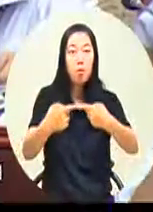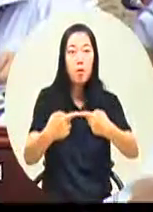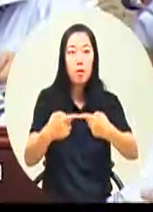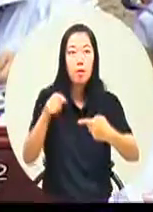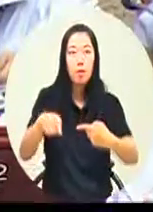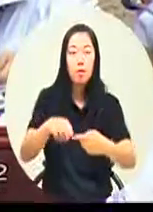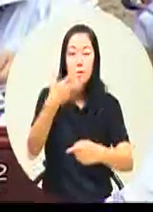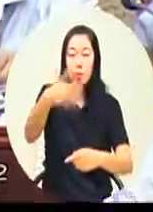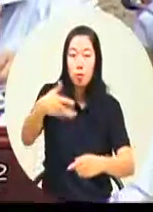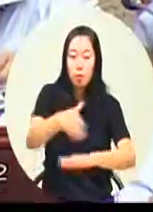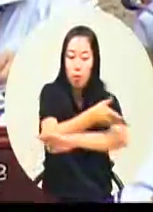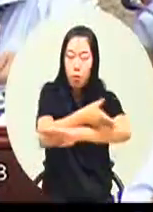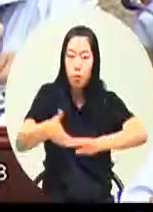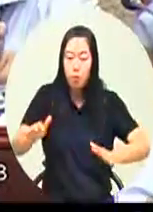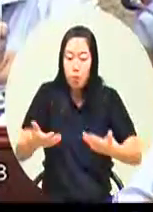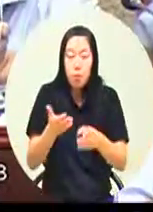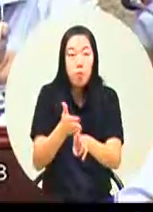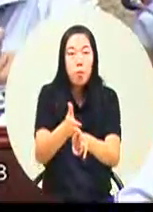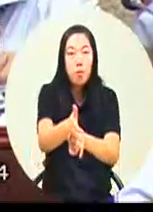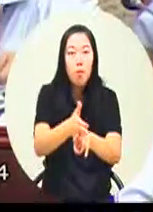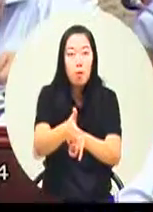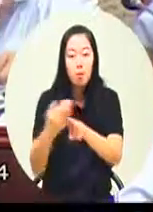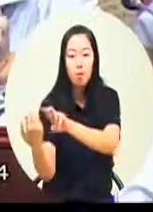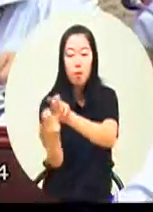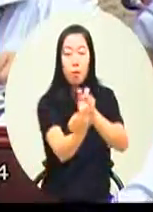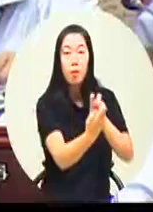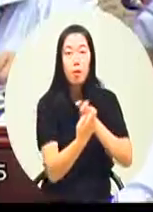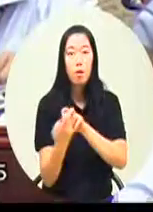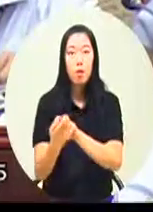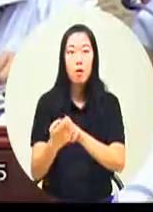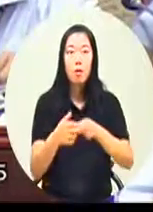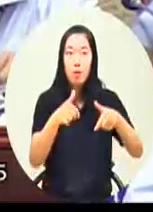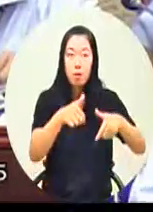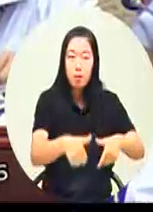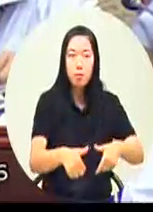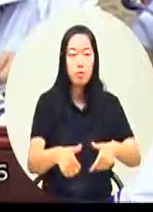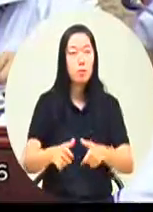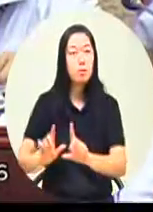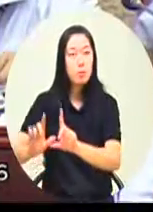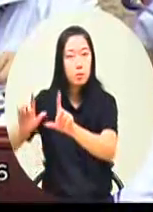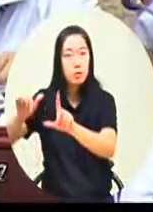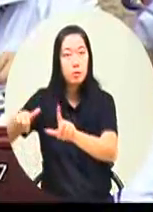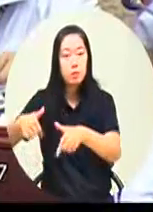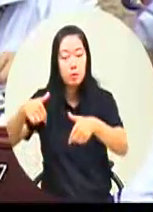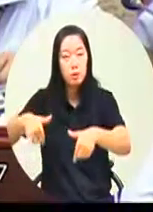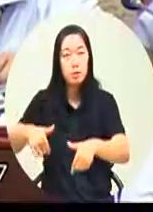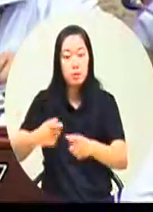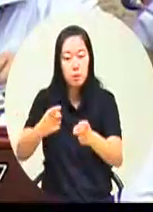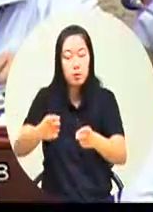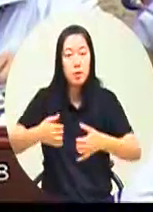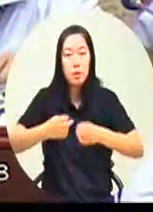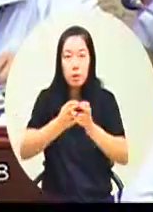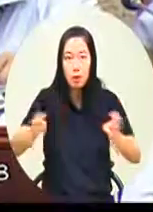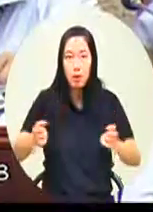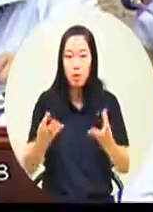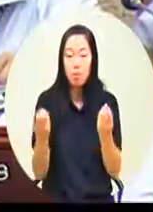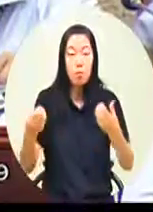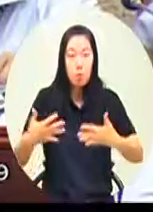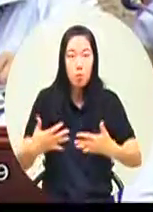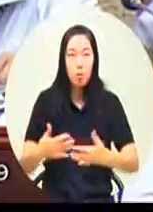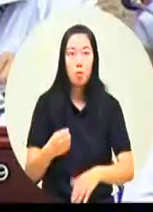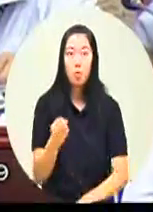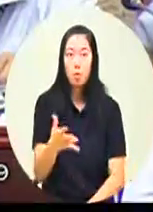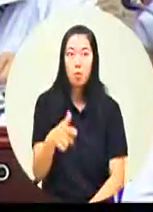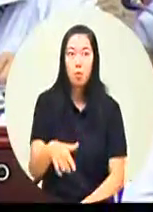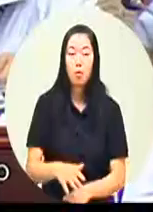水岸轻轨部分其实就把它那个东临港线跟西临港线的延长，那西临港线部分是比较不会有问题，因为西临港线本身其